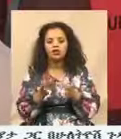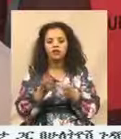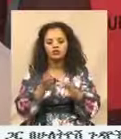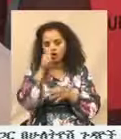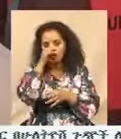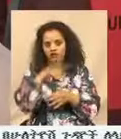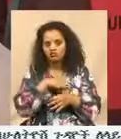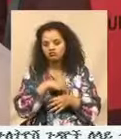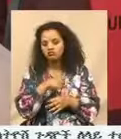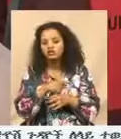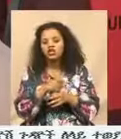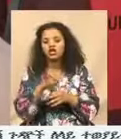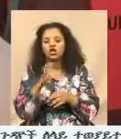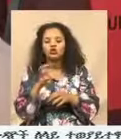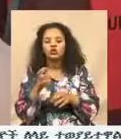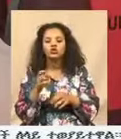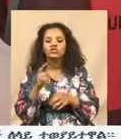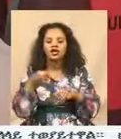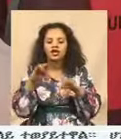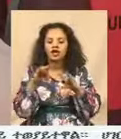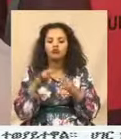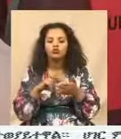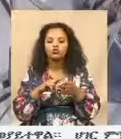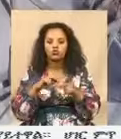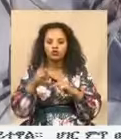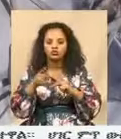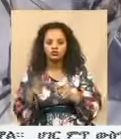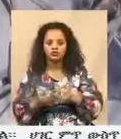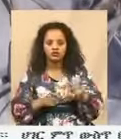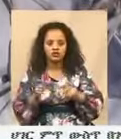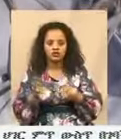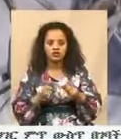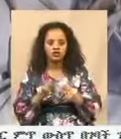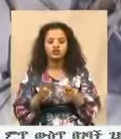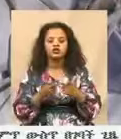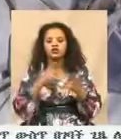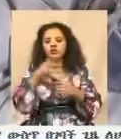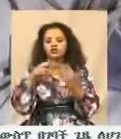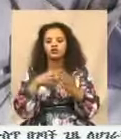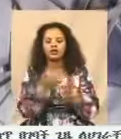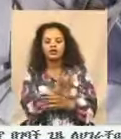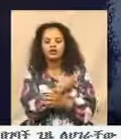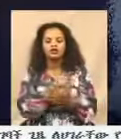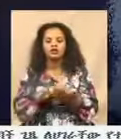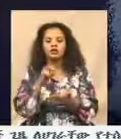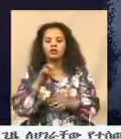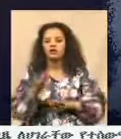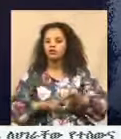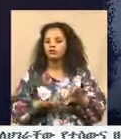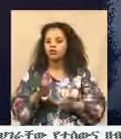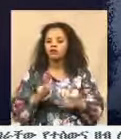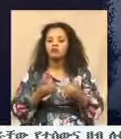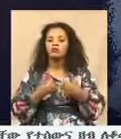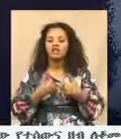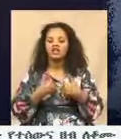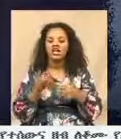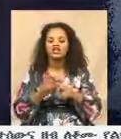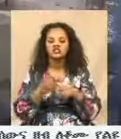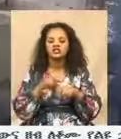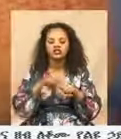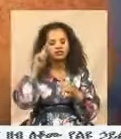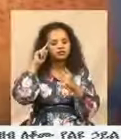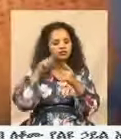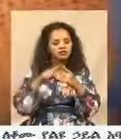ታደሰ አባተ የሬዲዮ ዜናና ፕሮግራሞች ዳይሬክቶሬት ዳይሬክተር የሶስተኛ ዙር ክትባትን ውጤታማ ለማድረግ ባለን አጭር ጊዜም